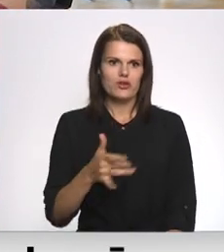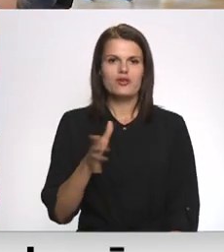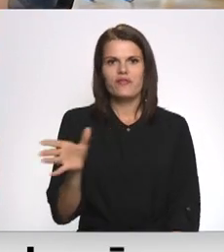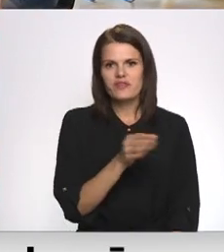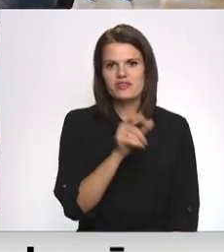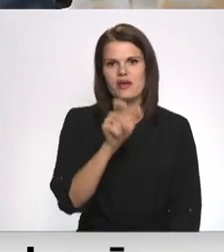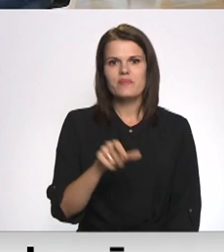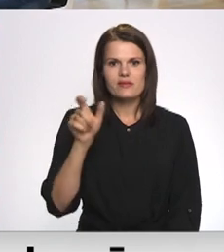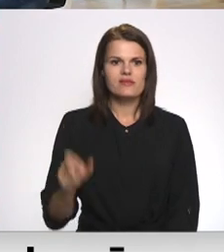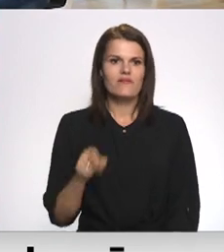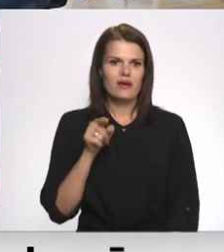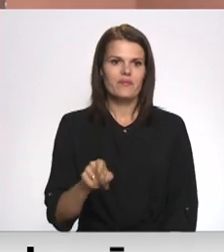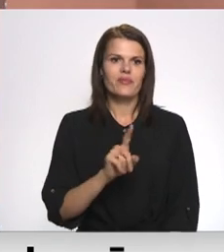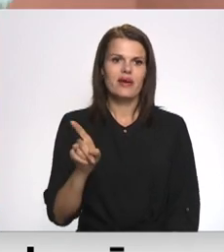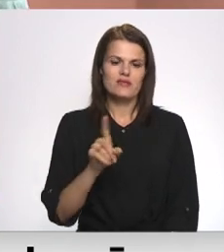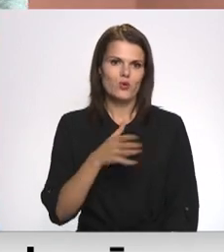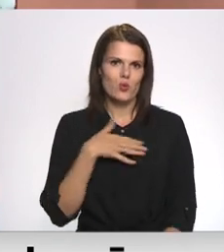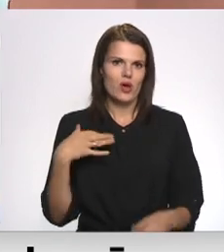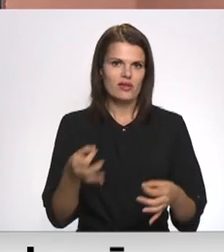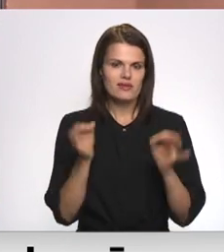visiem cilvēkiem tas ir ļoti būtiski.